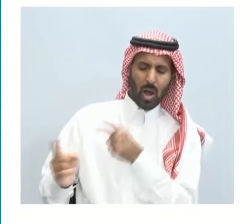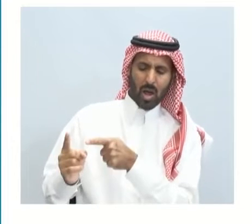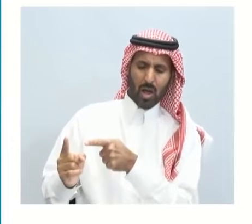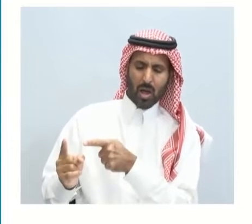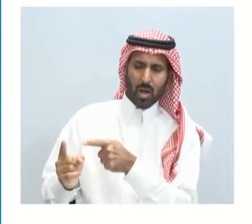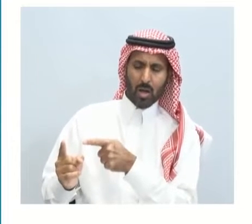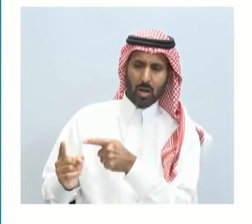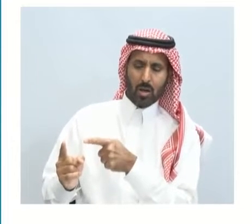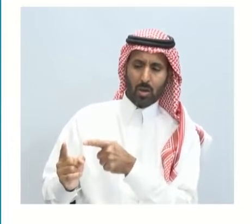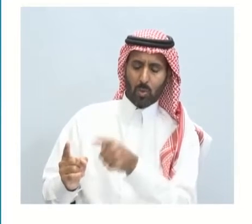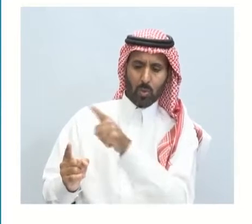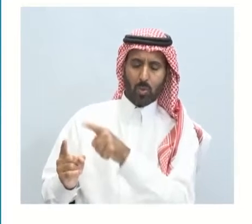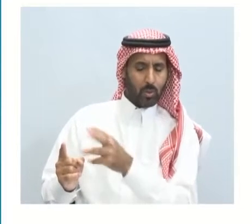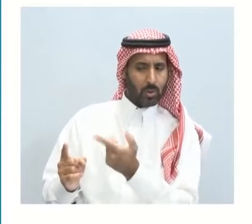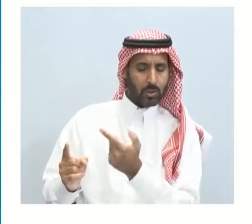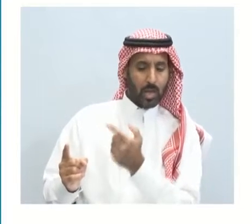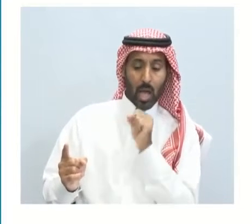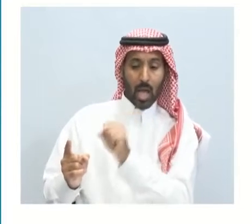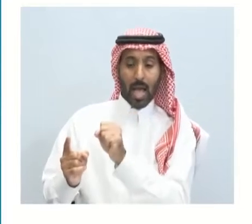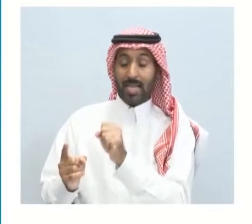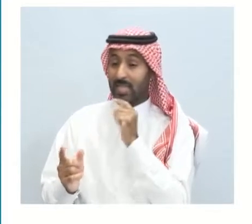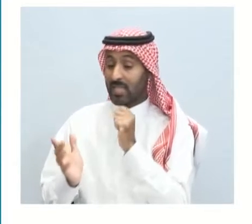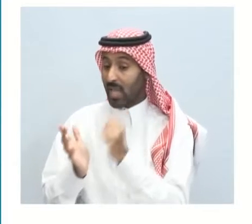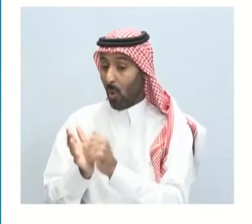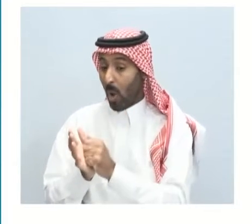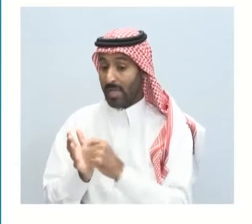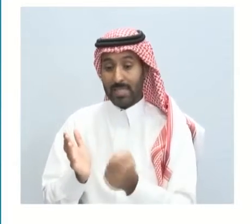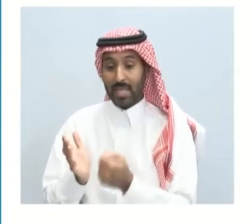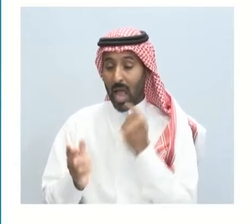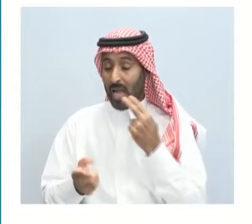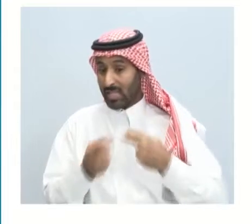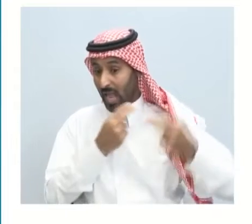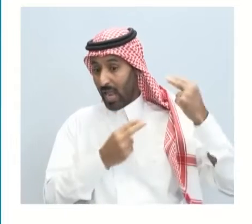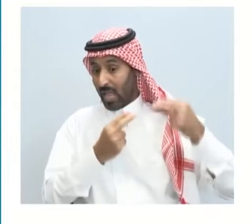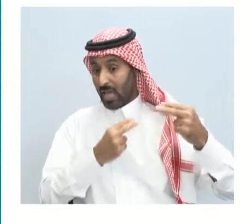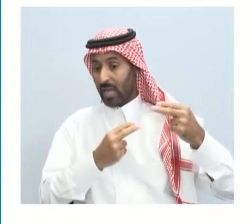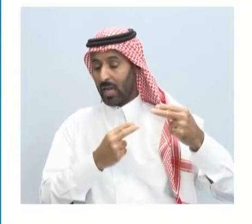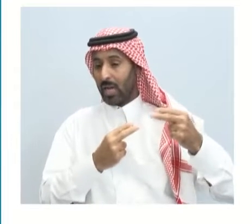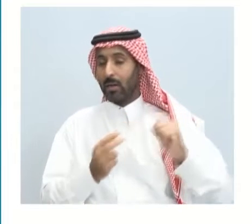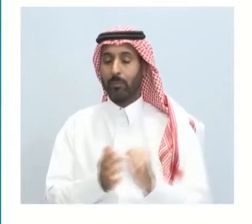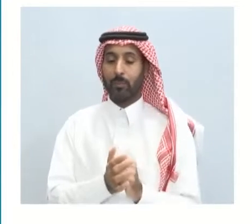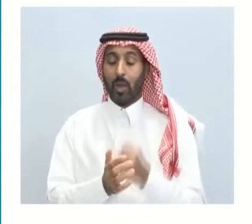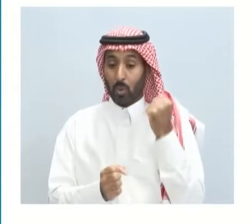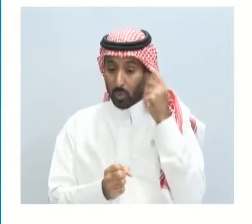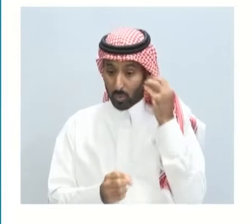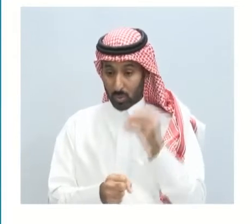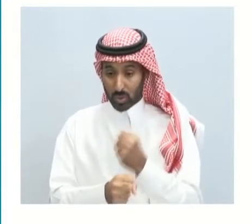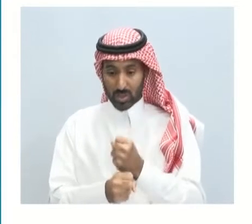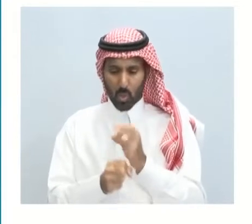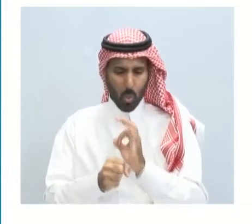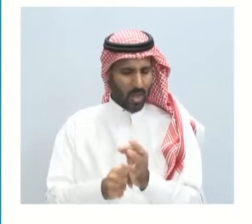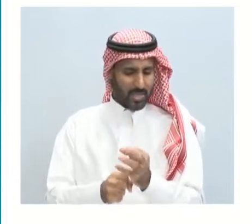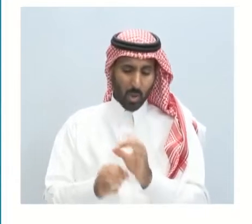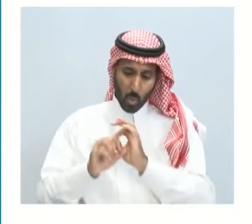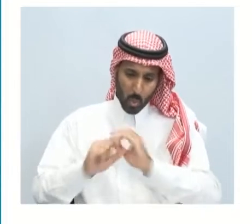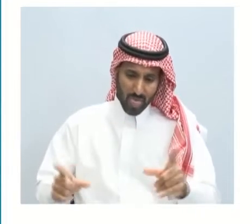بواجب خاص لماده التاريخ فعلينا اعداد مشروع يوضح اوجه